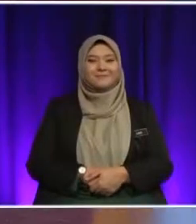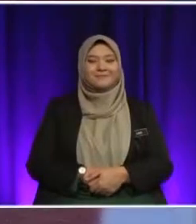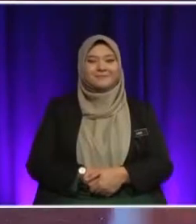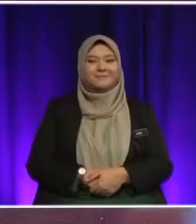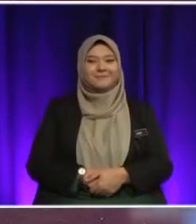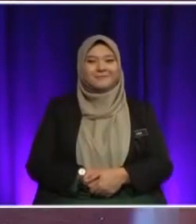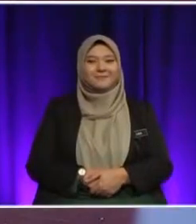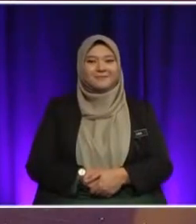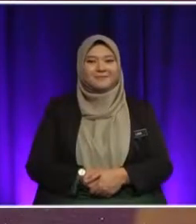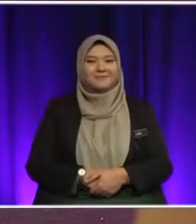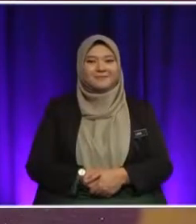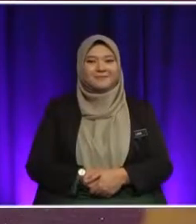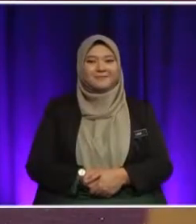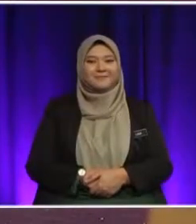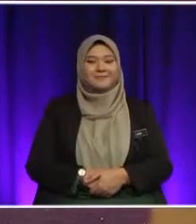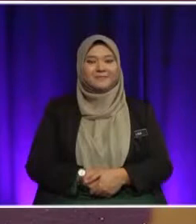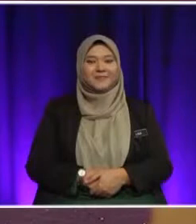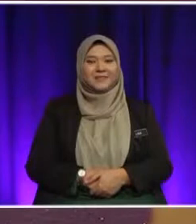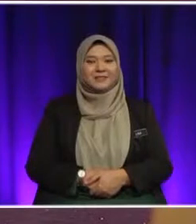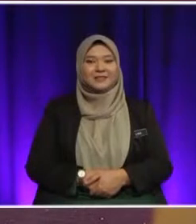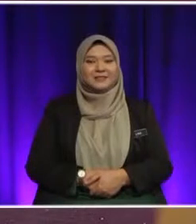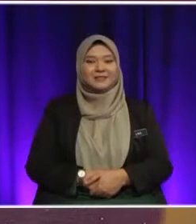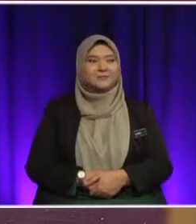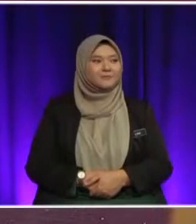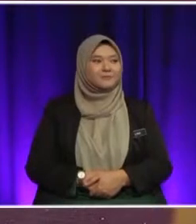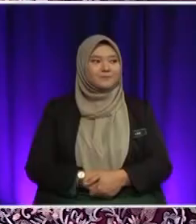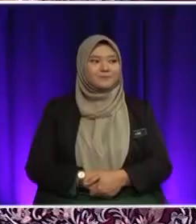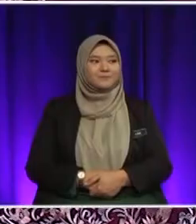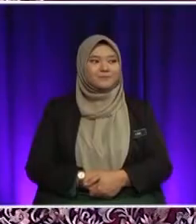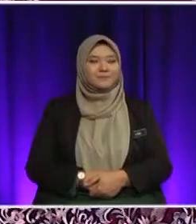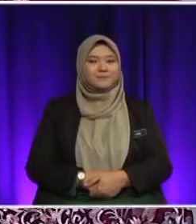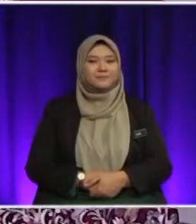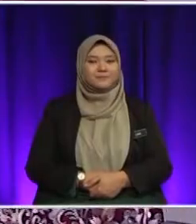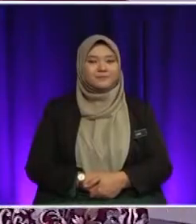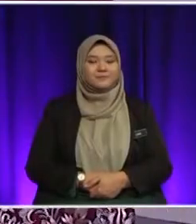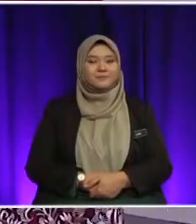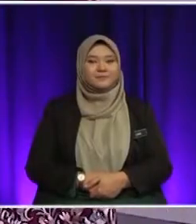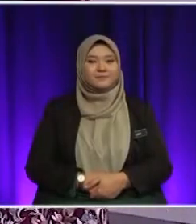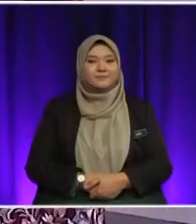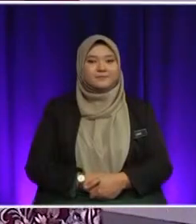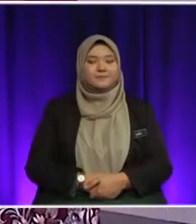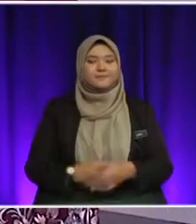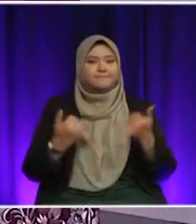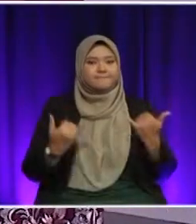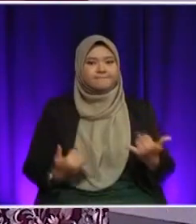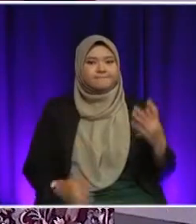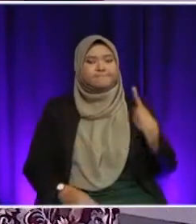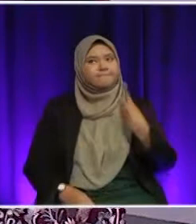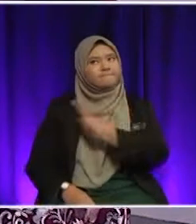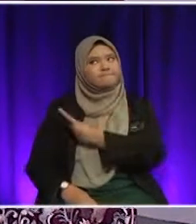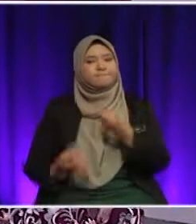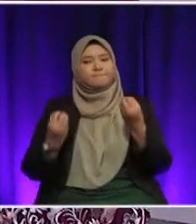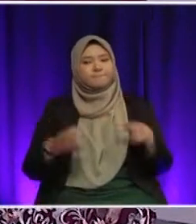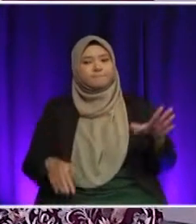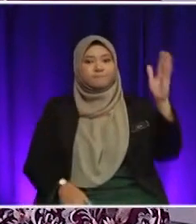itu fokus nampaknya Oke kita udah tahu struktur kita udah tahu fungsi